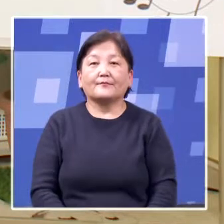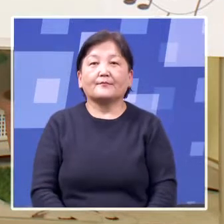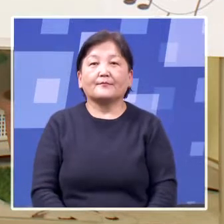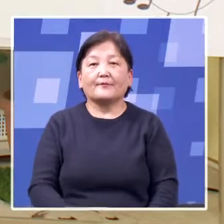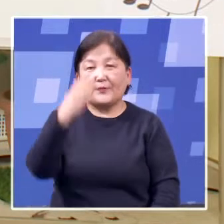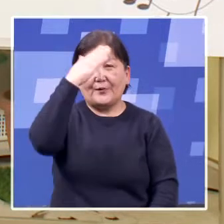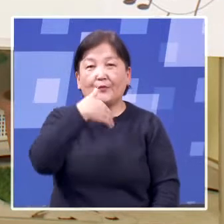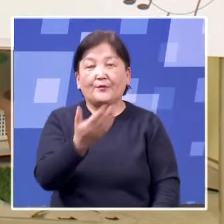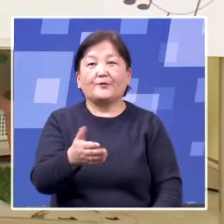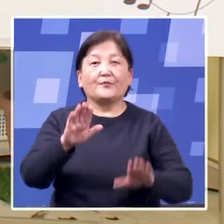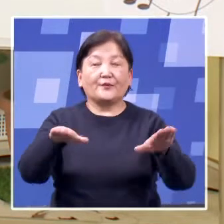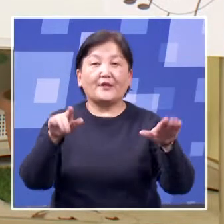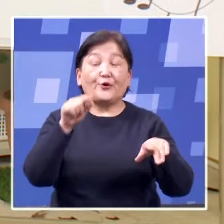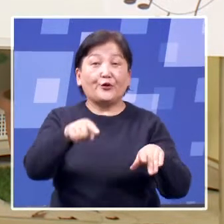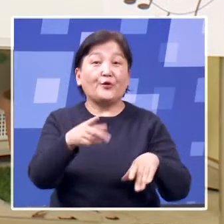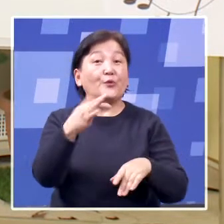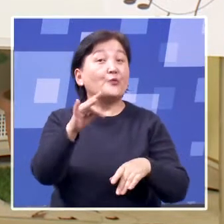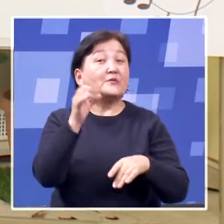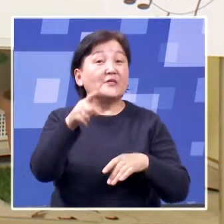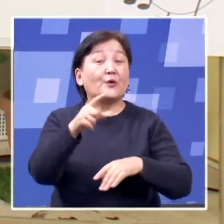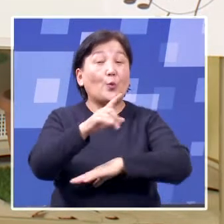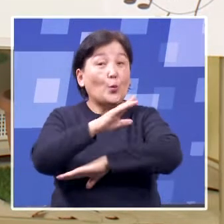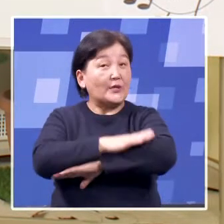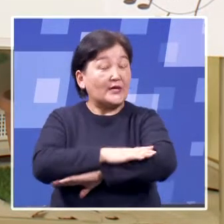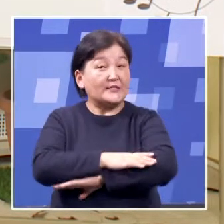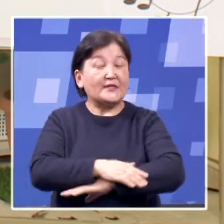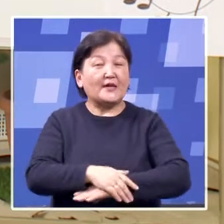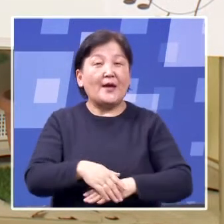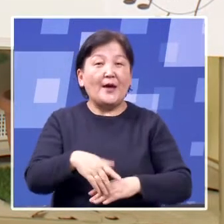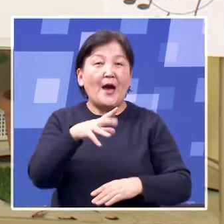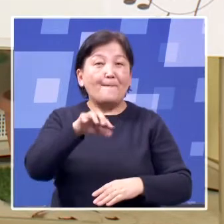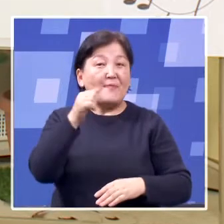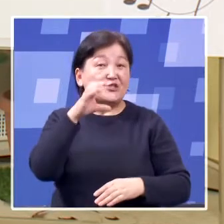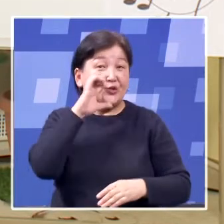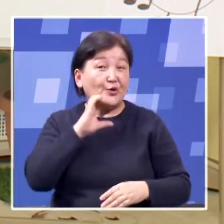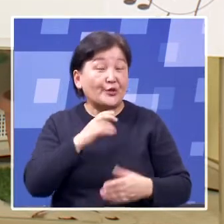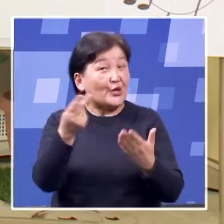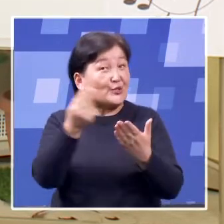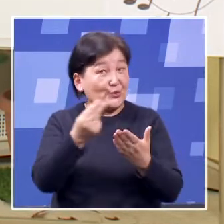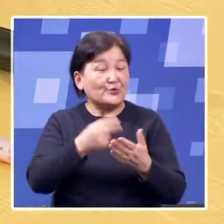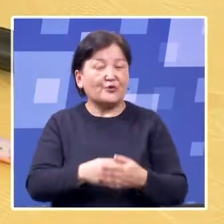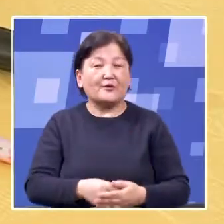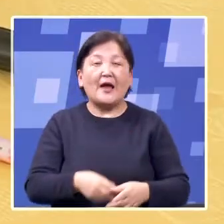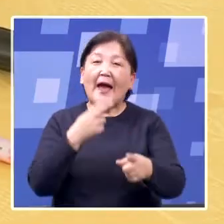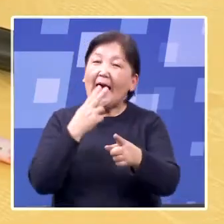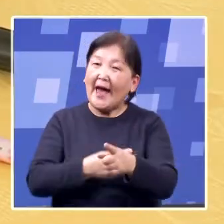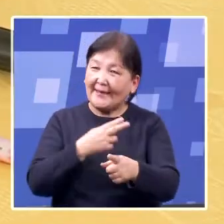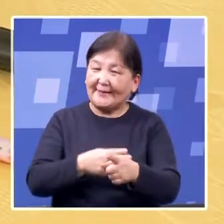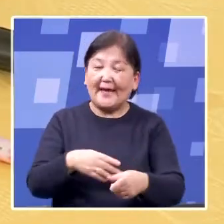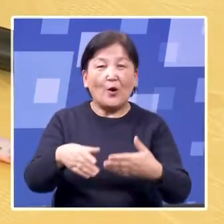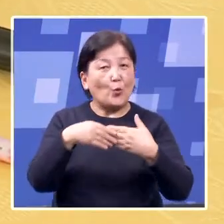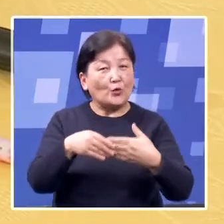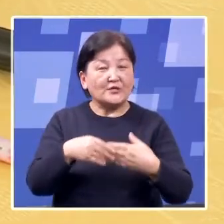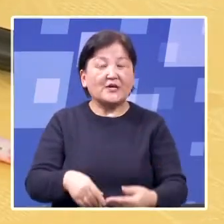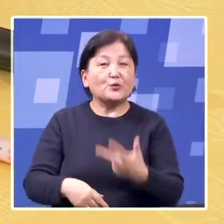Хүүхдүүдээ, өнөөдрийн дүрслэг хурлын хичээлээр маш сонирхолтой зураг зурна. Хичээлд маань харандаа, хуудас цаас 3